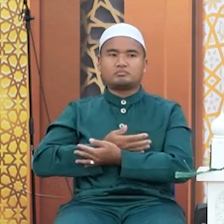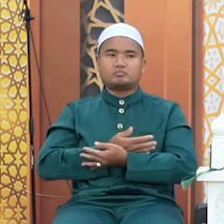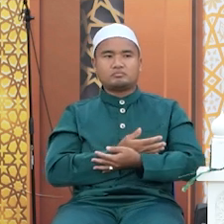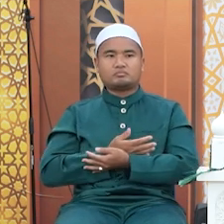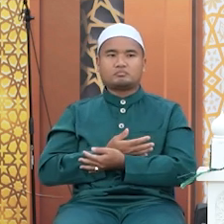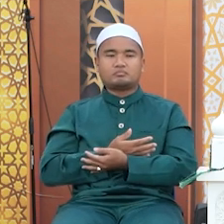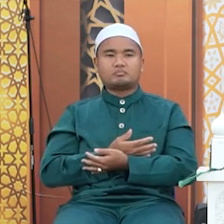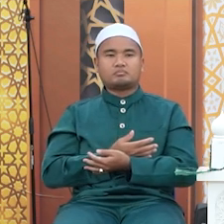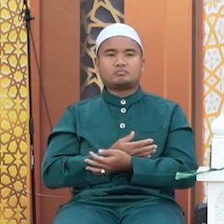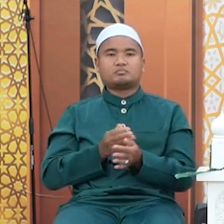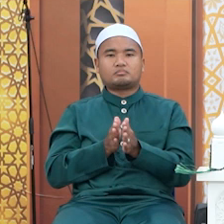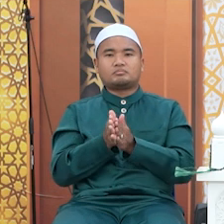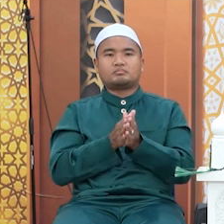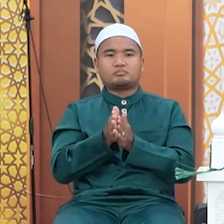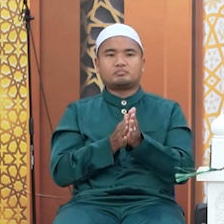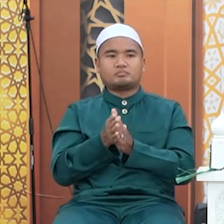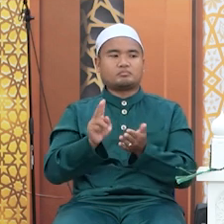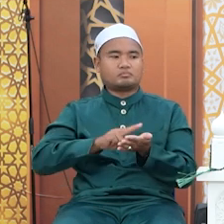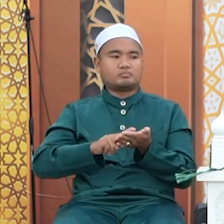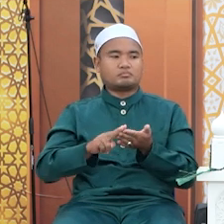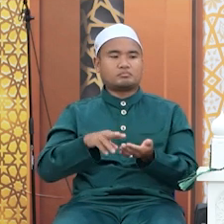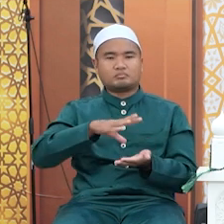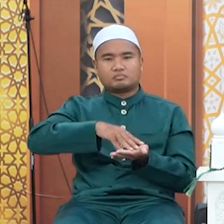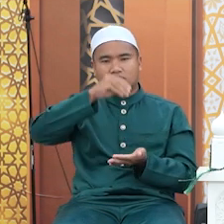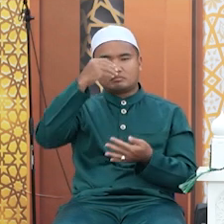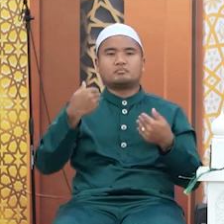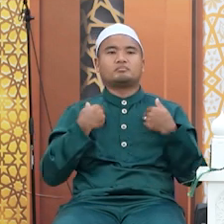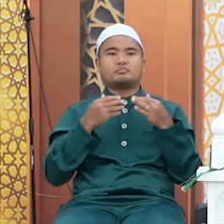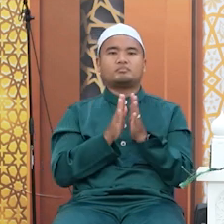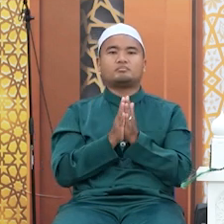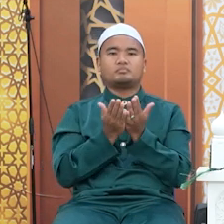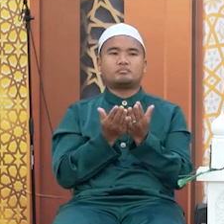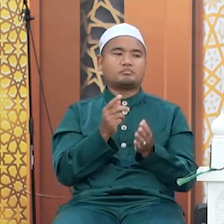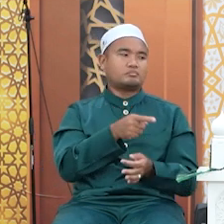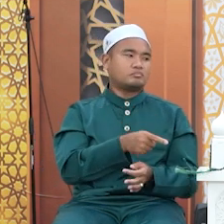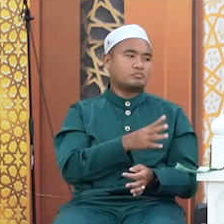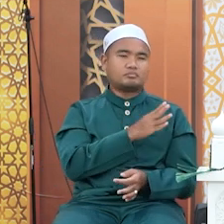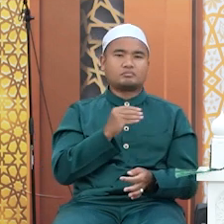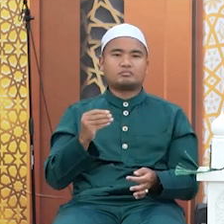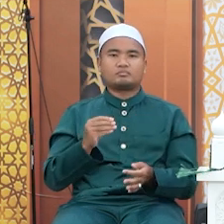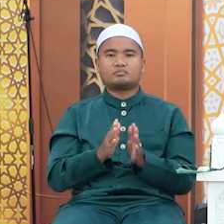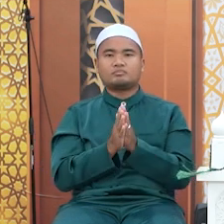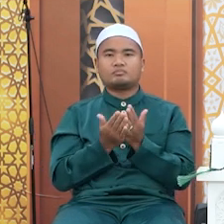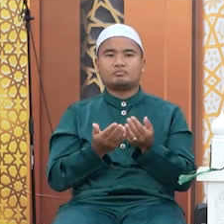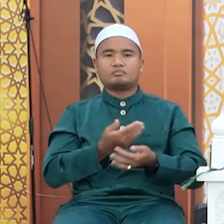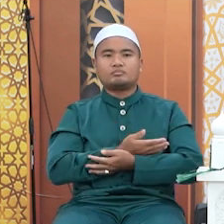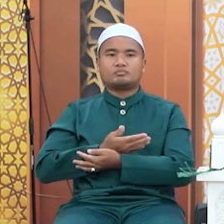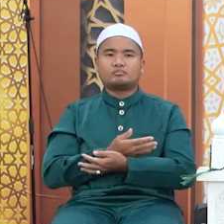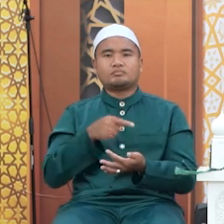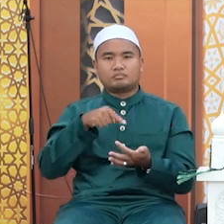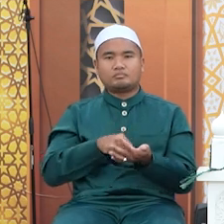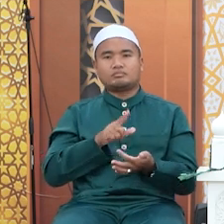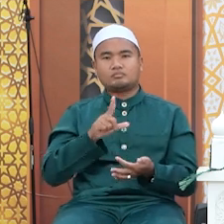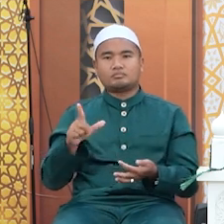belajar. Saya sebut tinta nasihat untuk penuntut ilmu dan juga buku Anakku Inilah Nasihat Abah